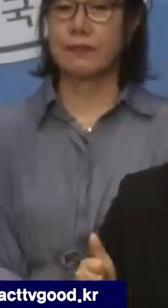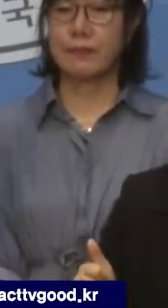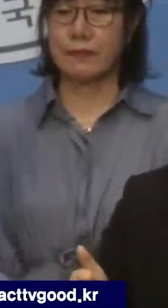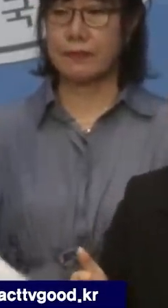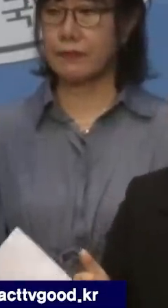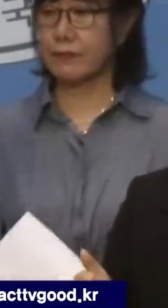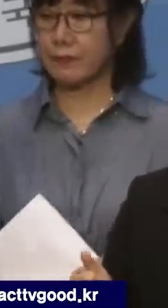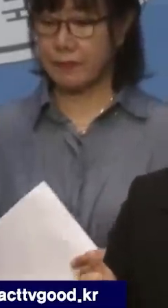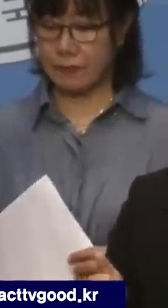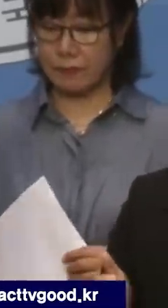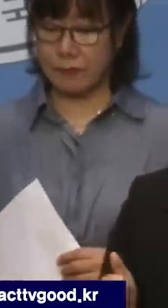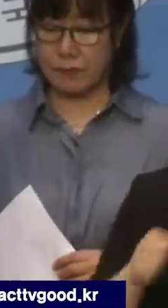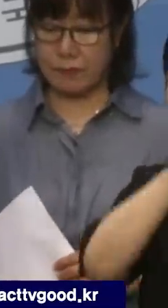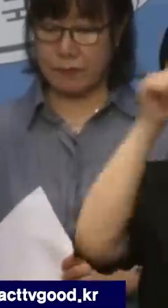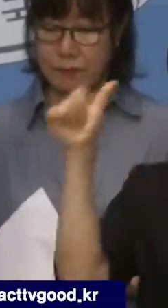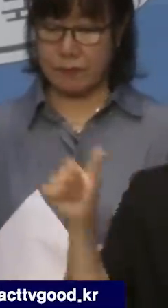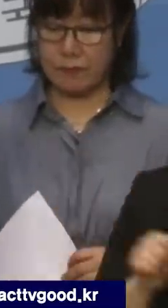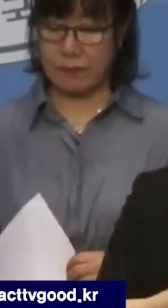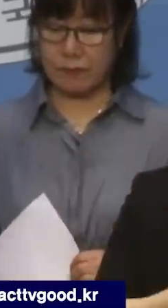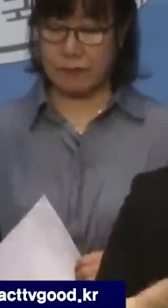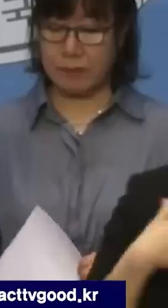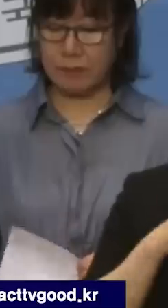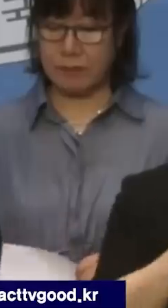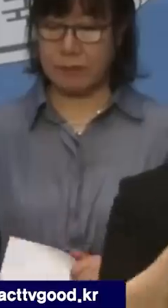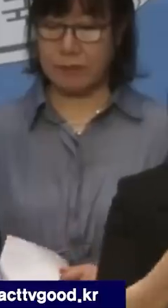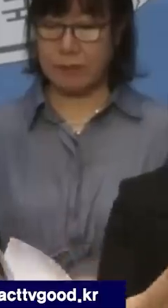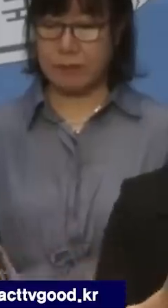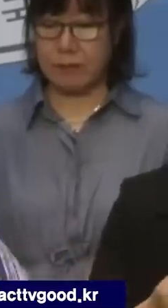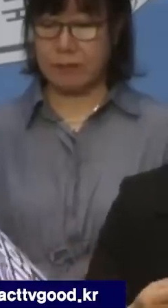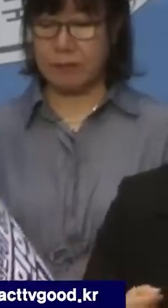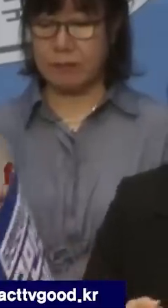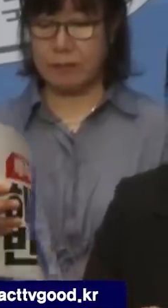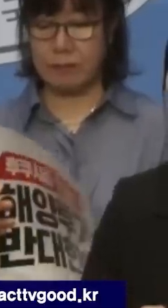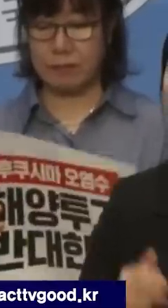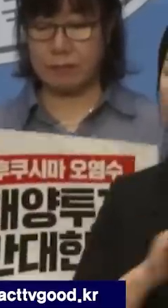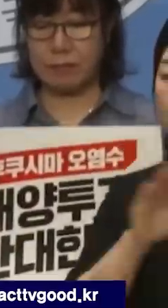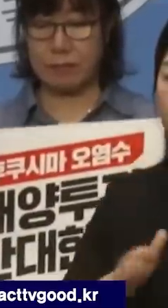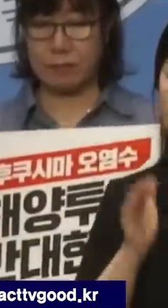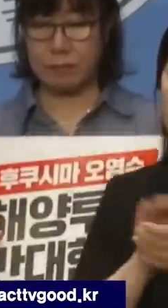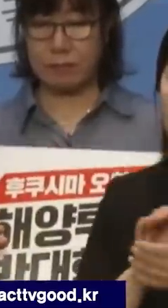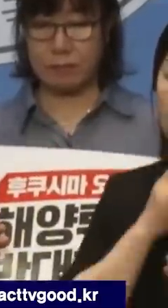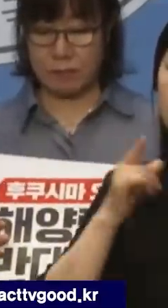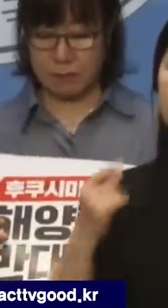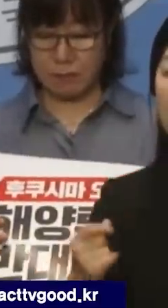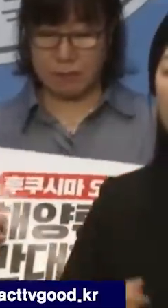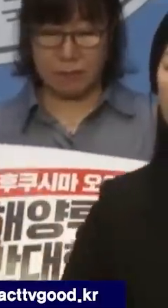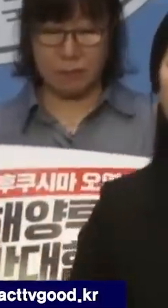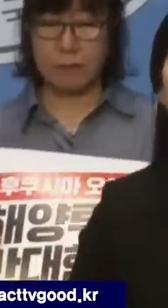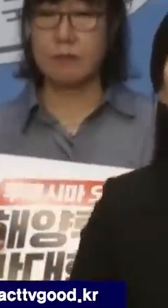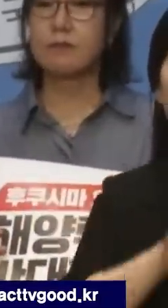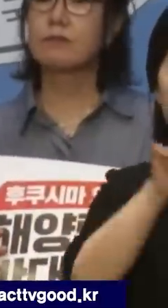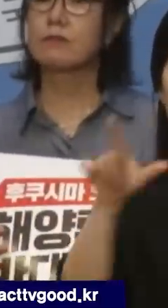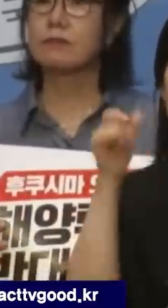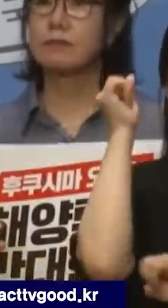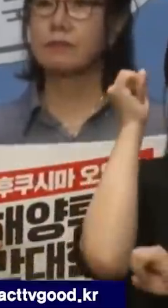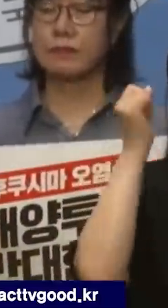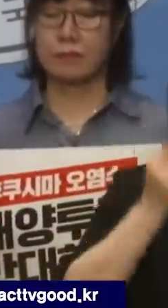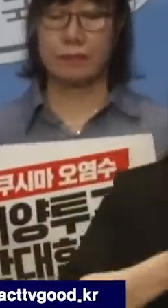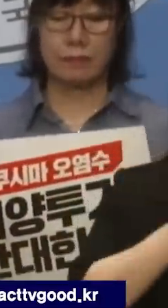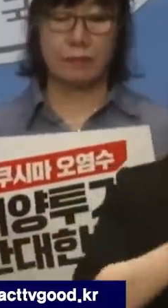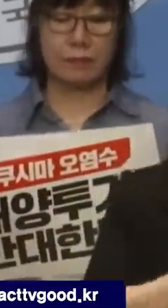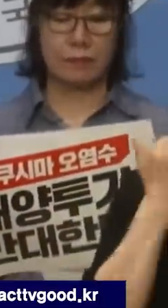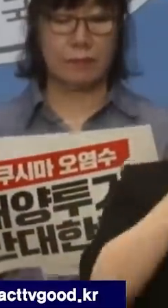평생 바다면 바라보면 내 집처럼 일터처럼 가족 친구처럼 삶의 동반자로